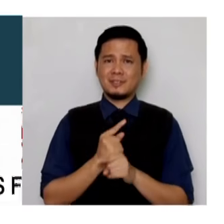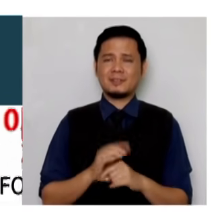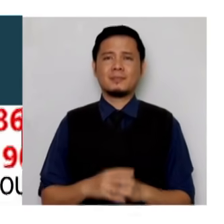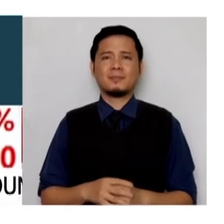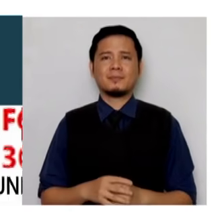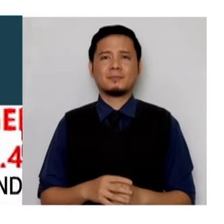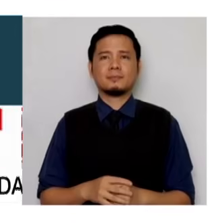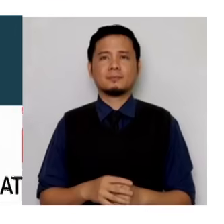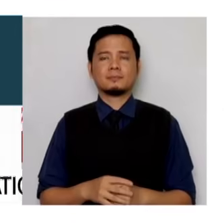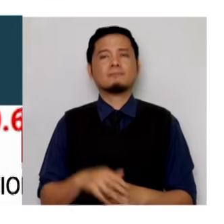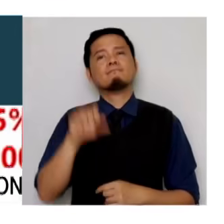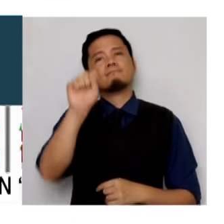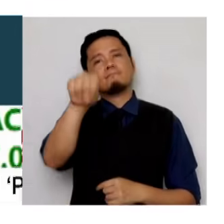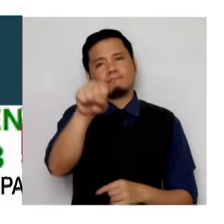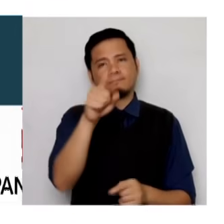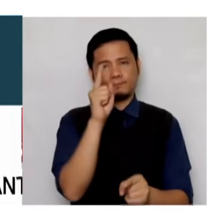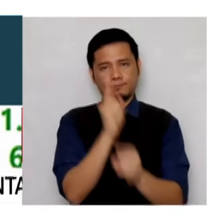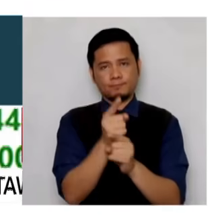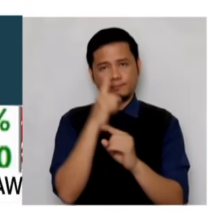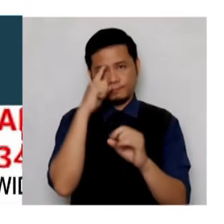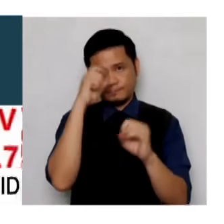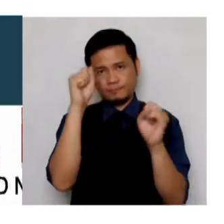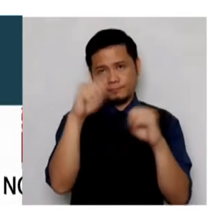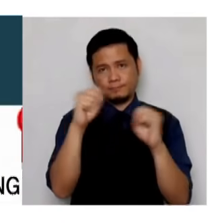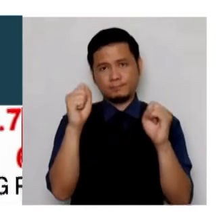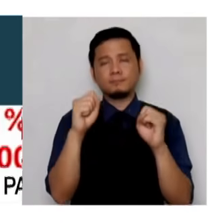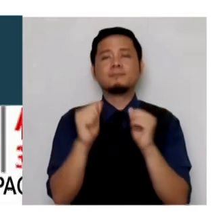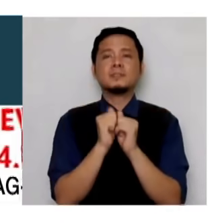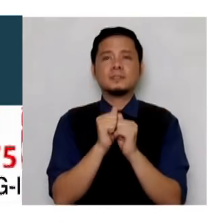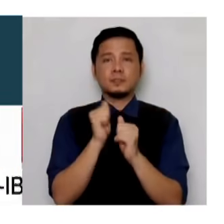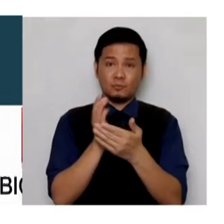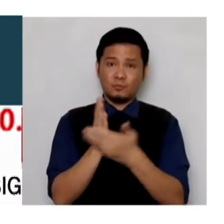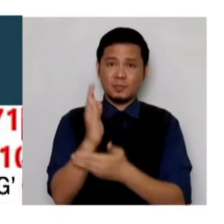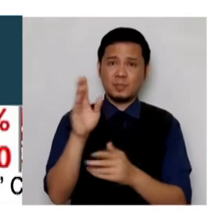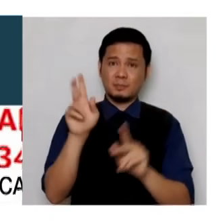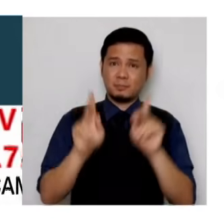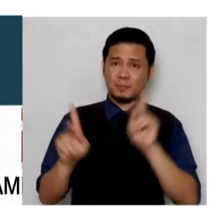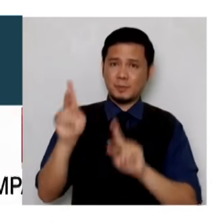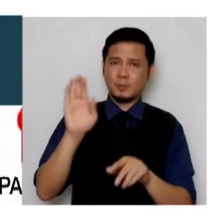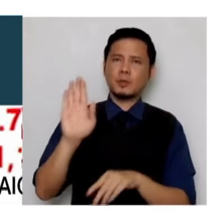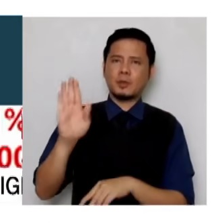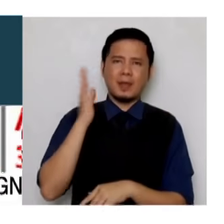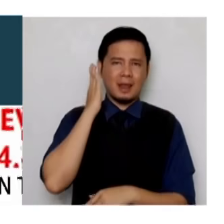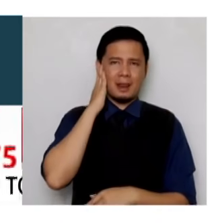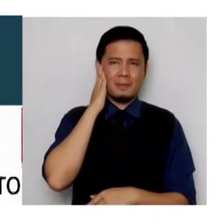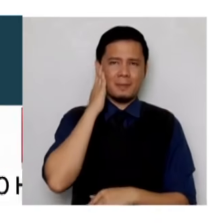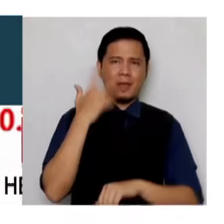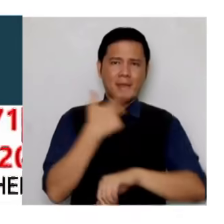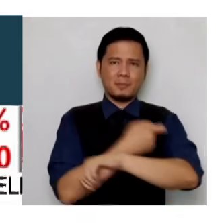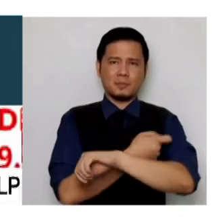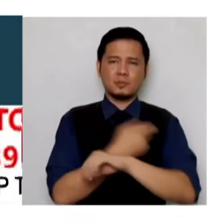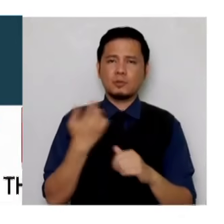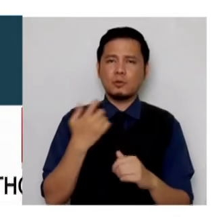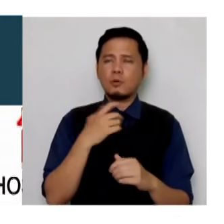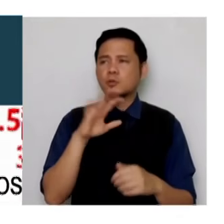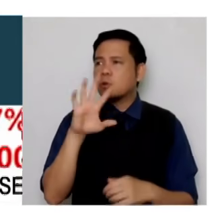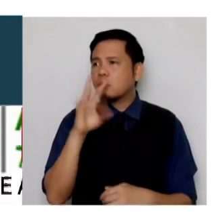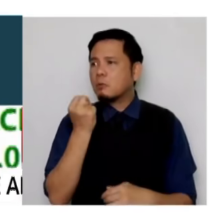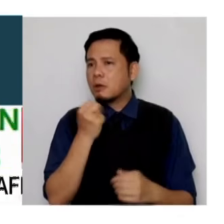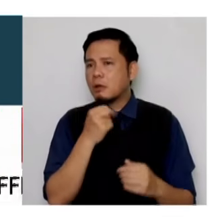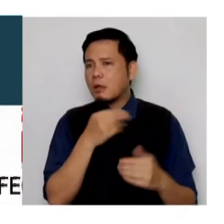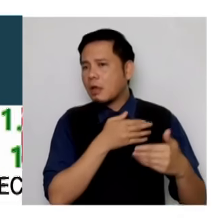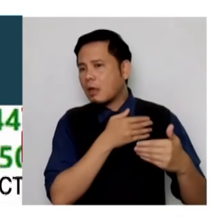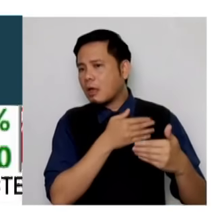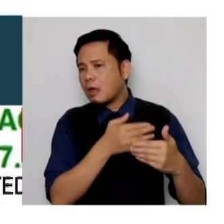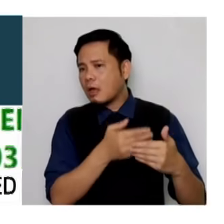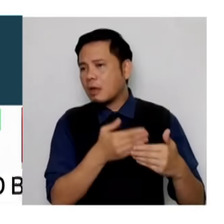Yes, yan lang ang sinasabi ko. Ibig sabihin, karapatan ng tao na malaman. Kasi up to what point will you not tell him? Diba? Yeah. Sabihin natin, oh, hindi